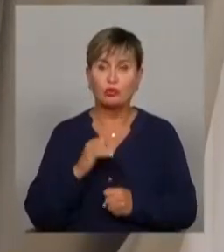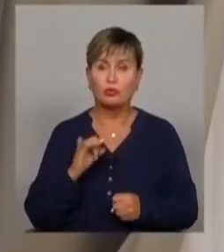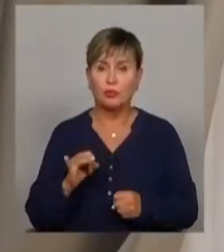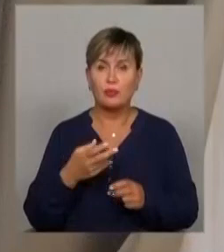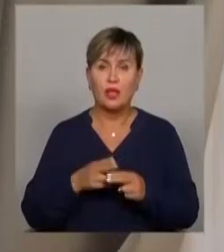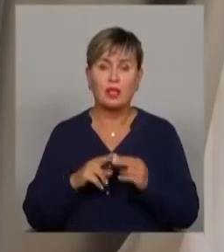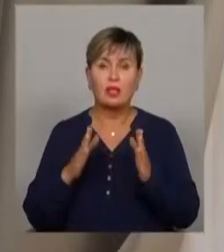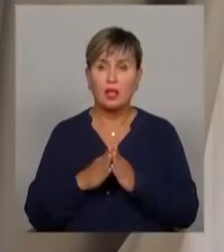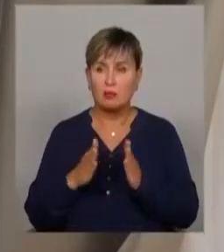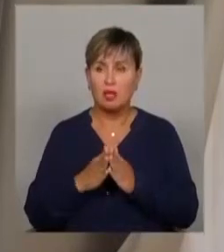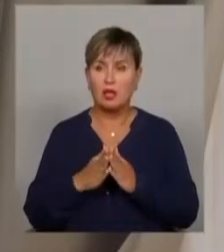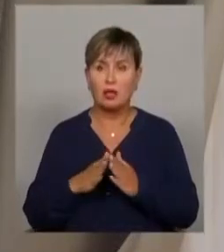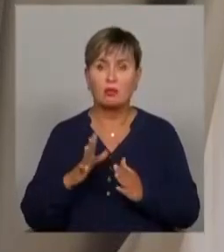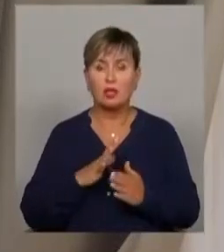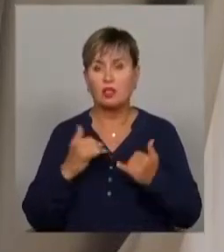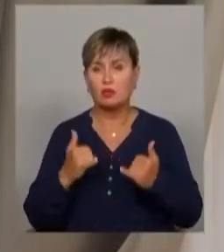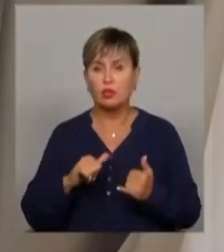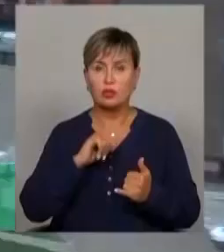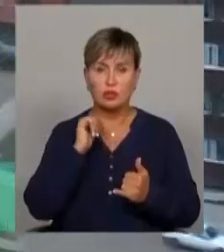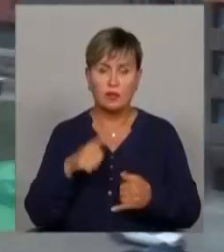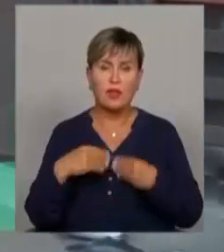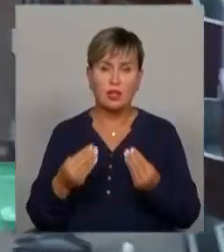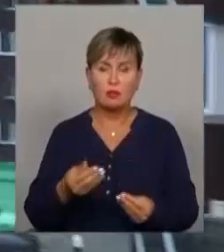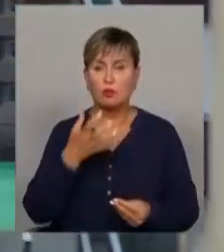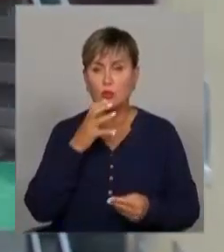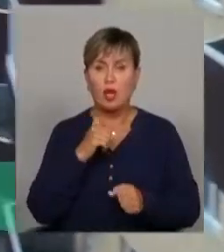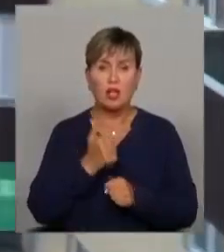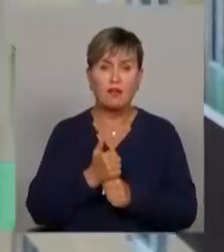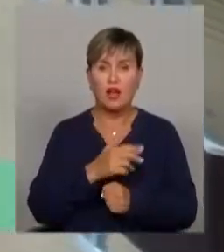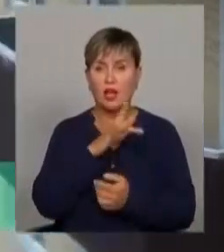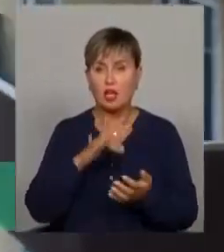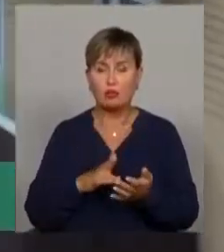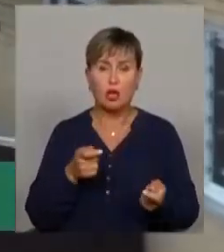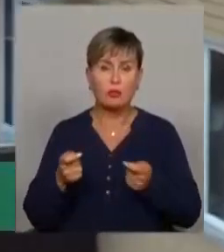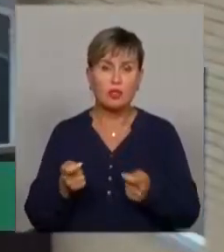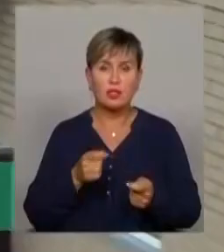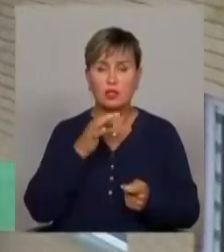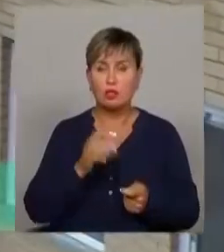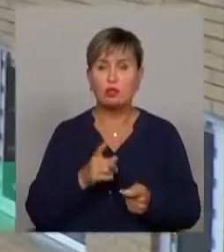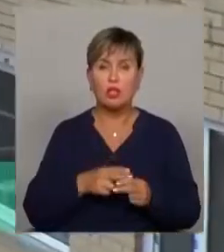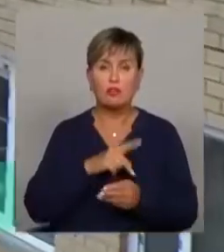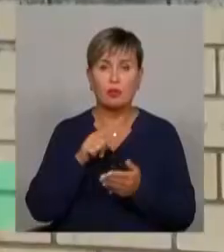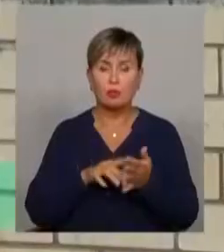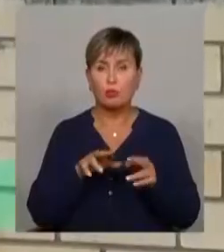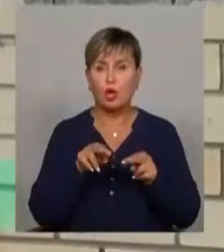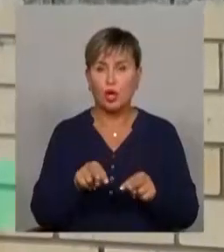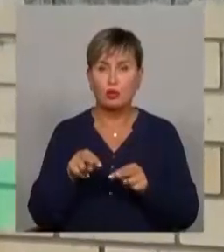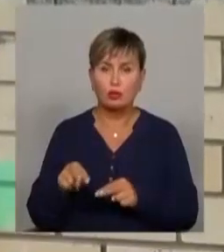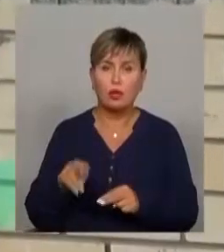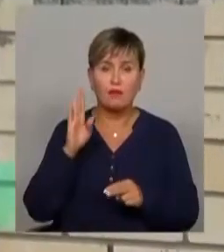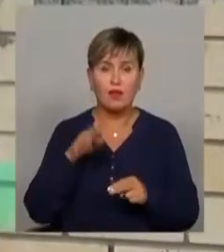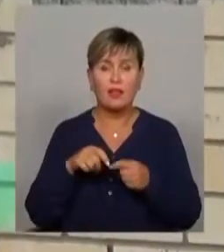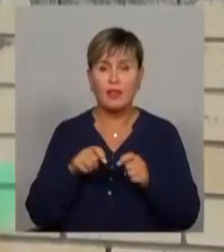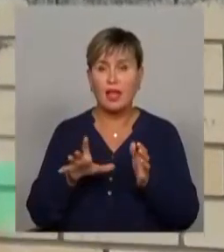эти дома мы сегодня-завтра выдадим тепло. Глава городской администрации заверил, что этот вопрос возьмет на контроль, а подача воды